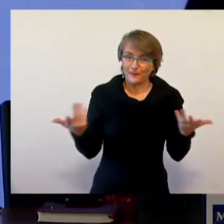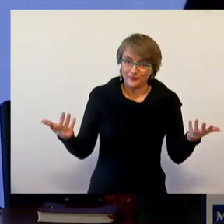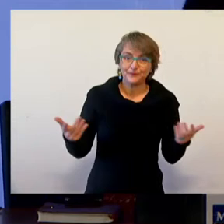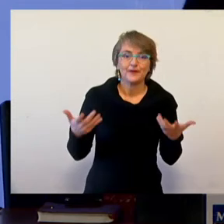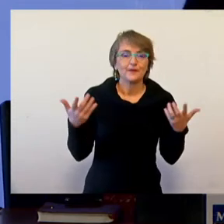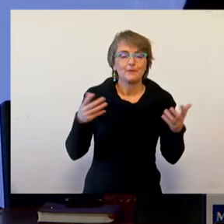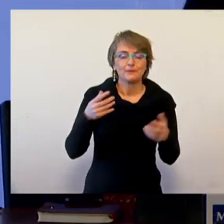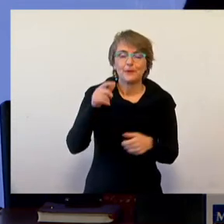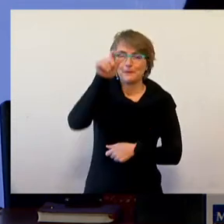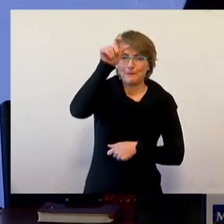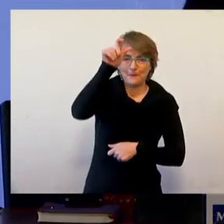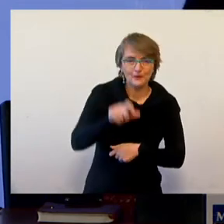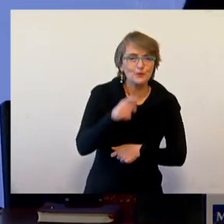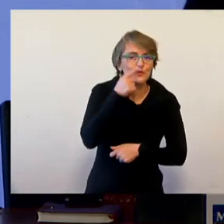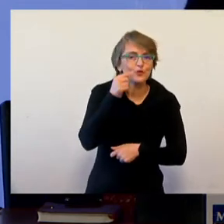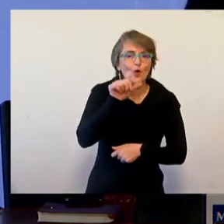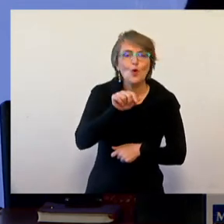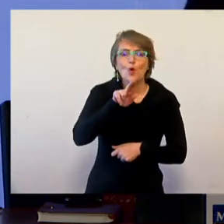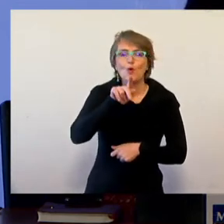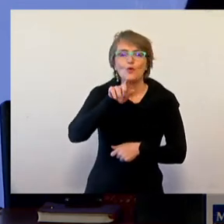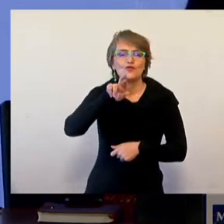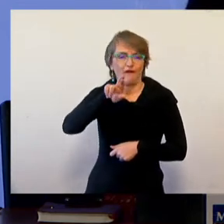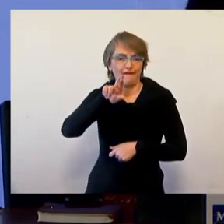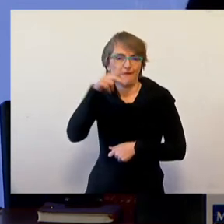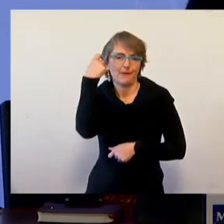de l'université Philippe Auger hier,